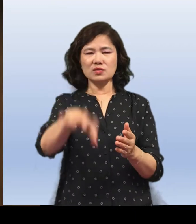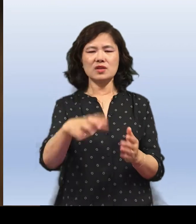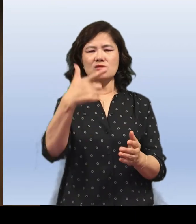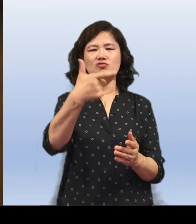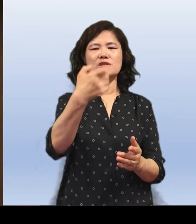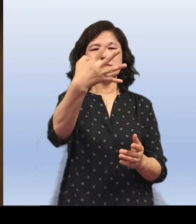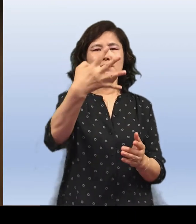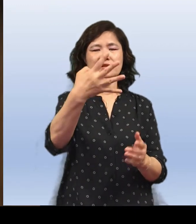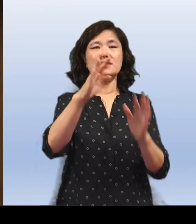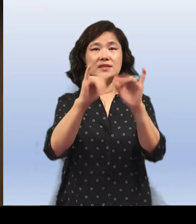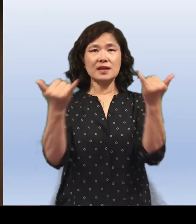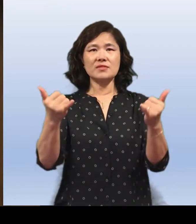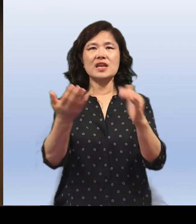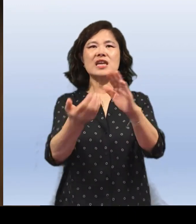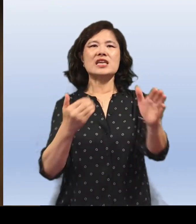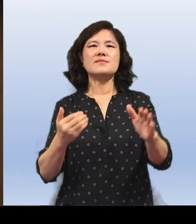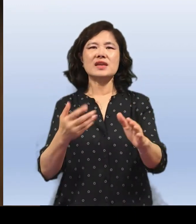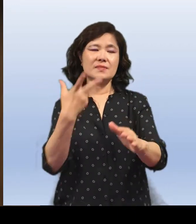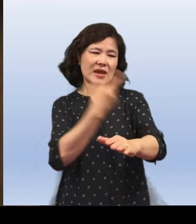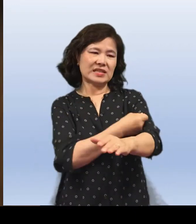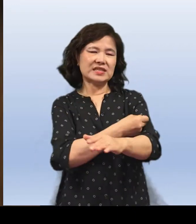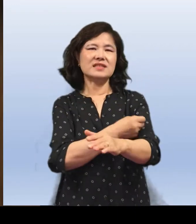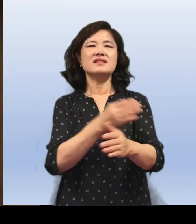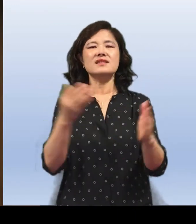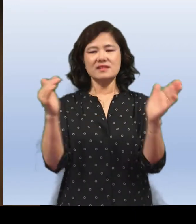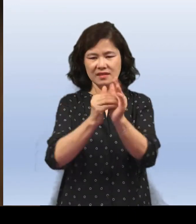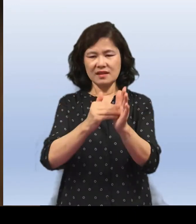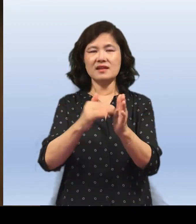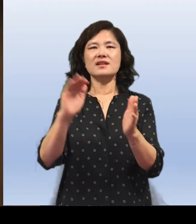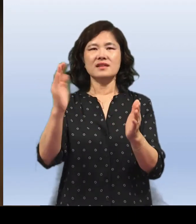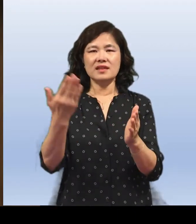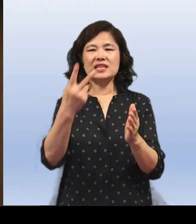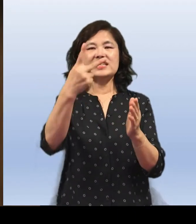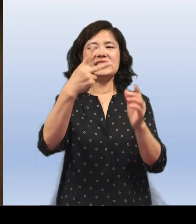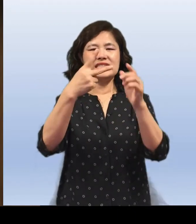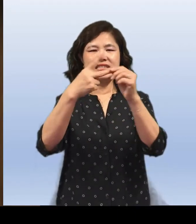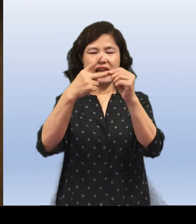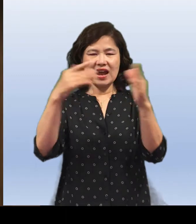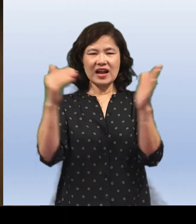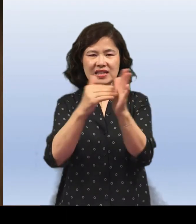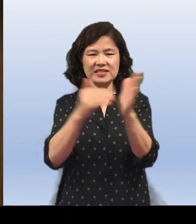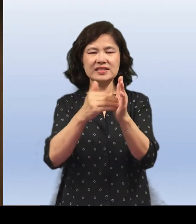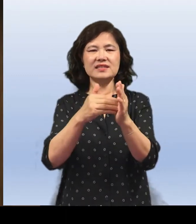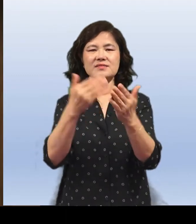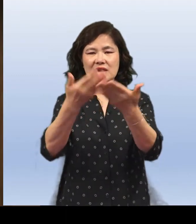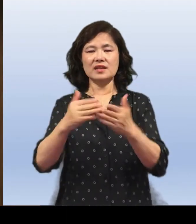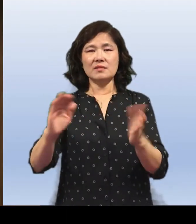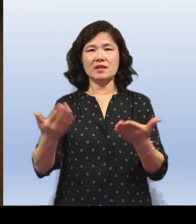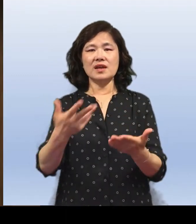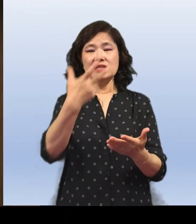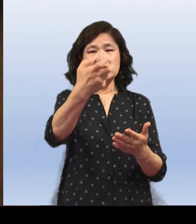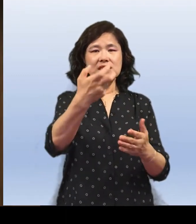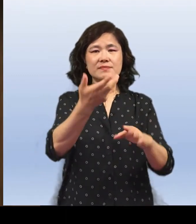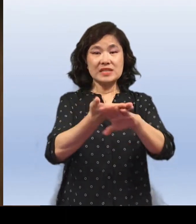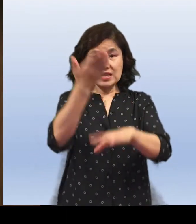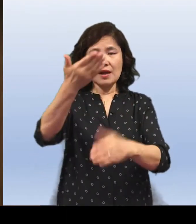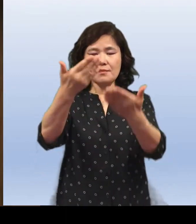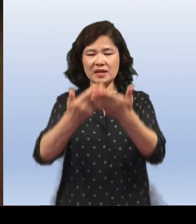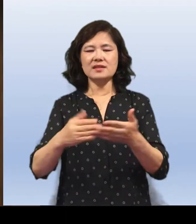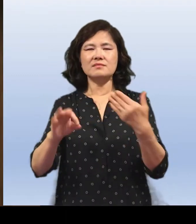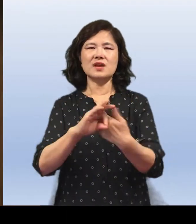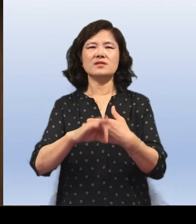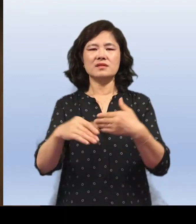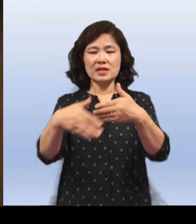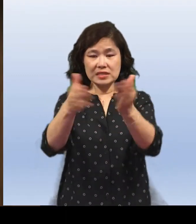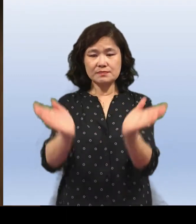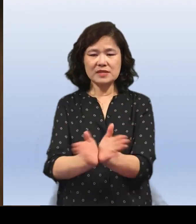64%의 거주민들이 이미 백신을 접종했다고 합니다. 2차까지요. 보통 70% 백신을 접종하면